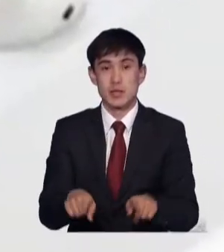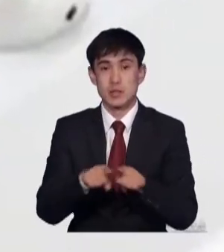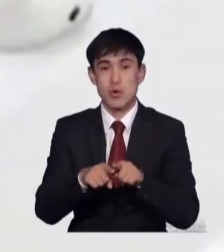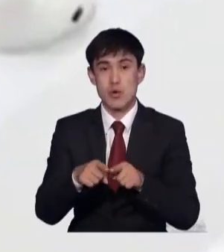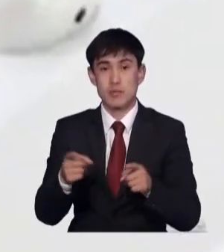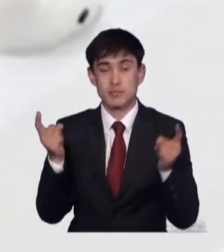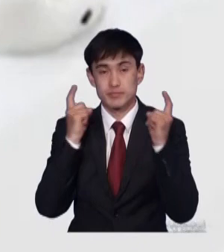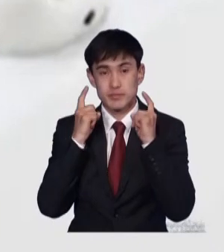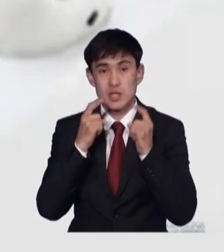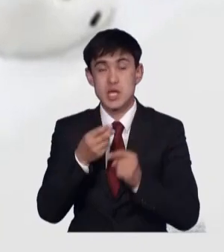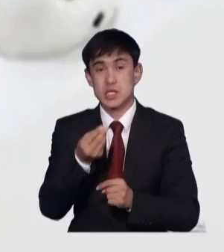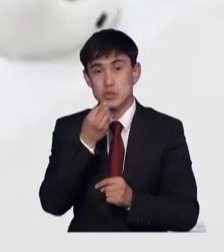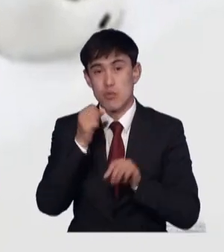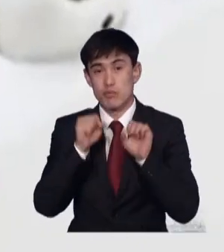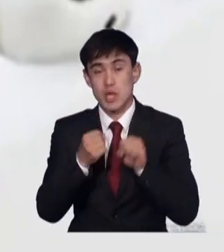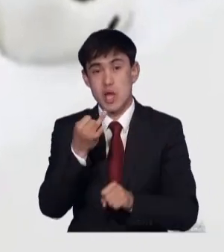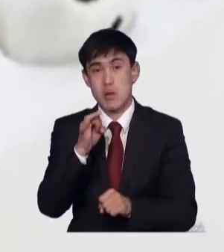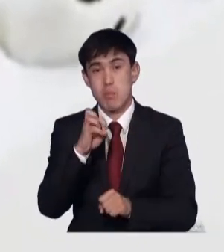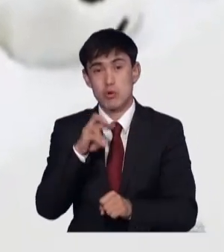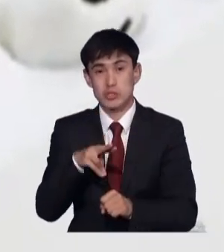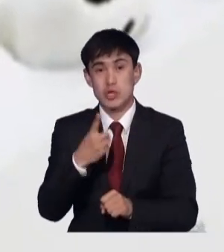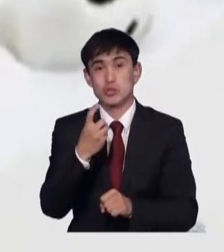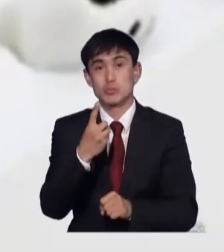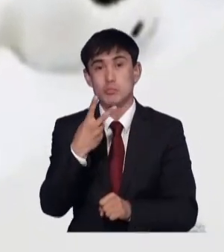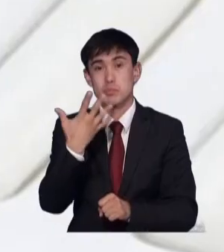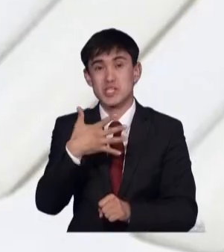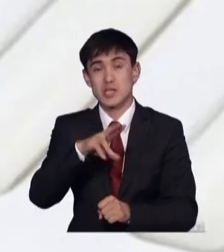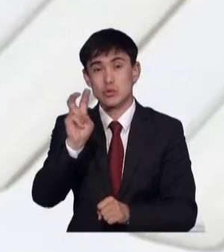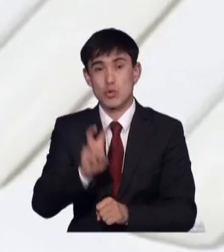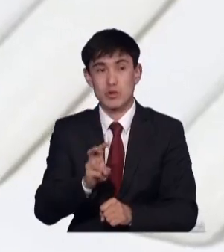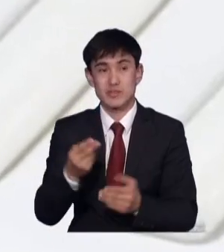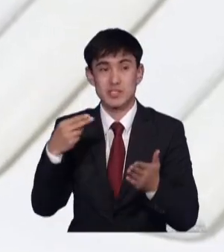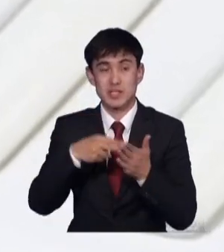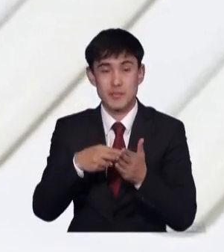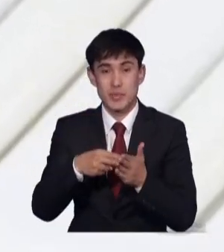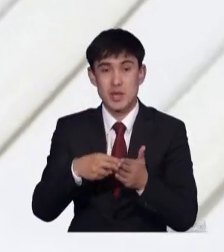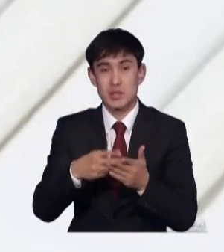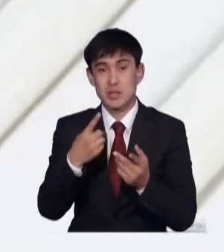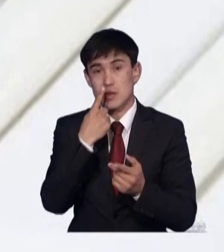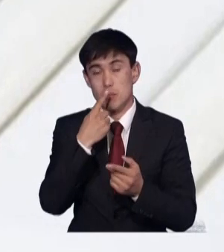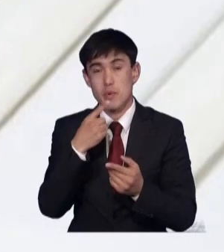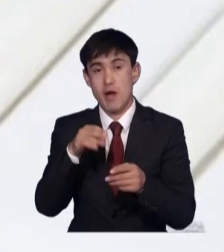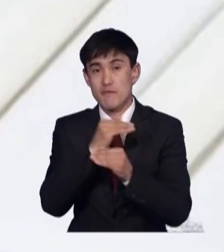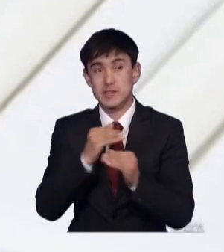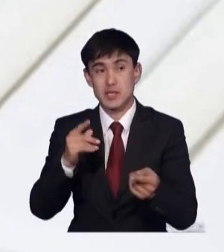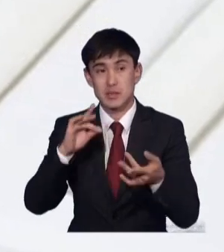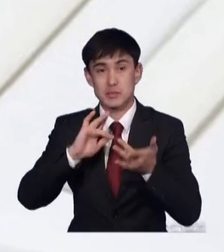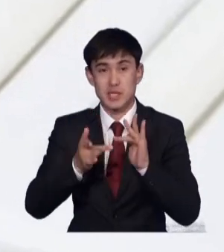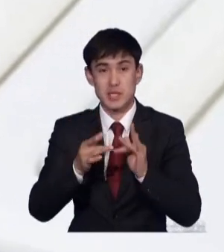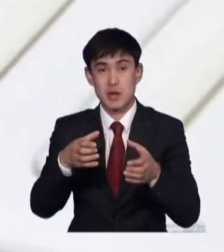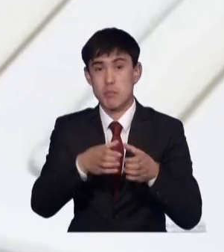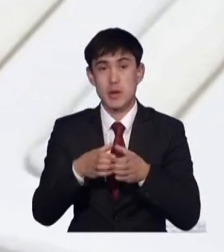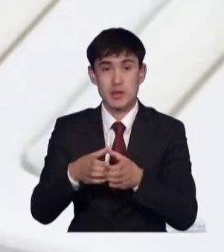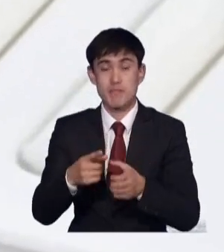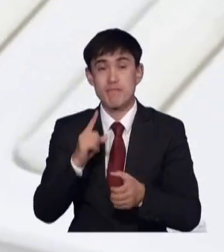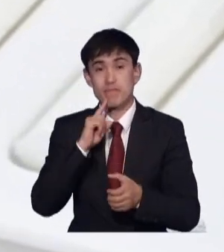представил съедобные наушники airpods стоимостью 50 долларов информация о товаре на днях появилась на официальном сайте компании